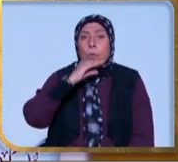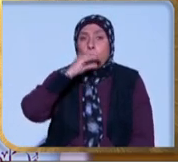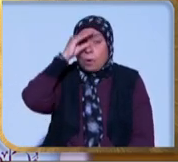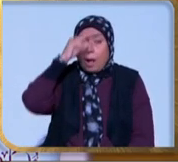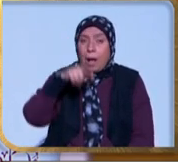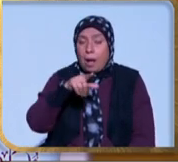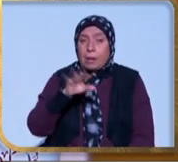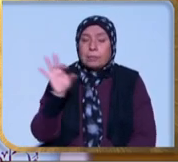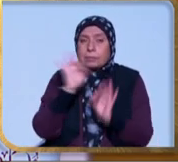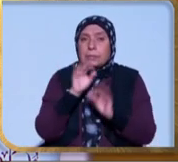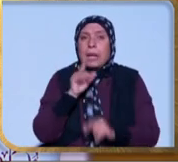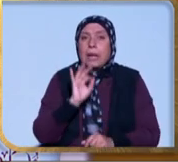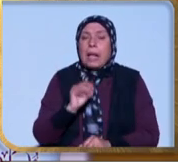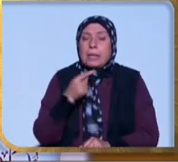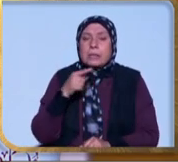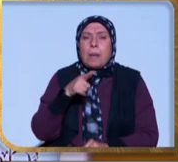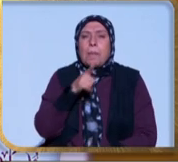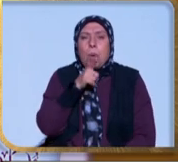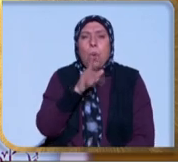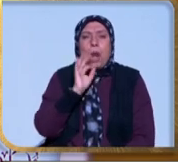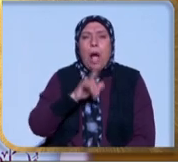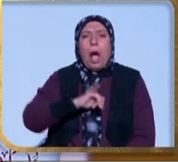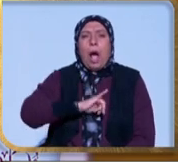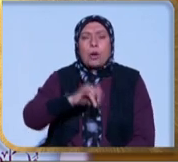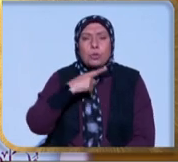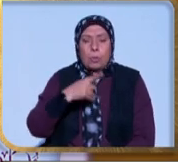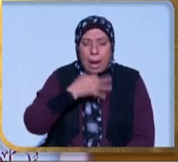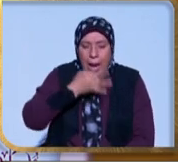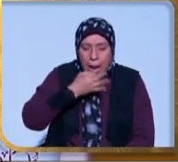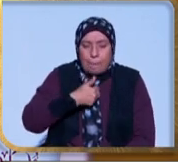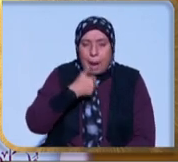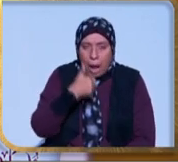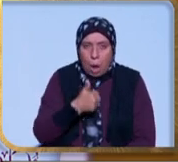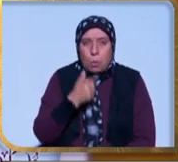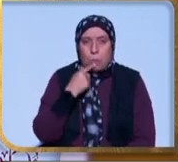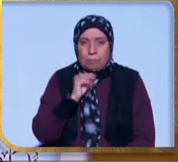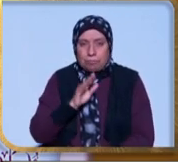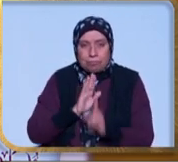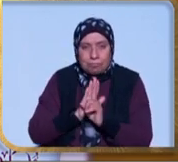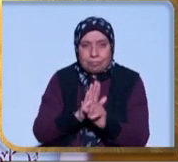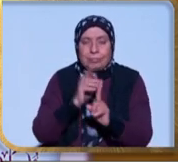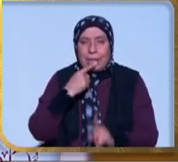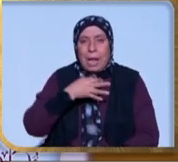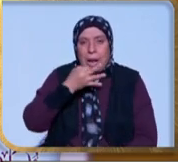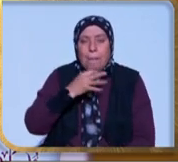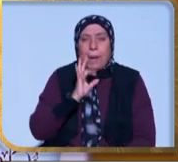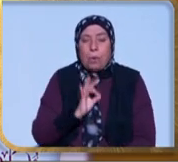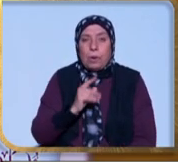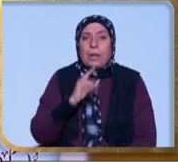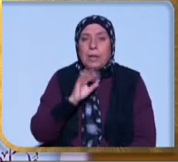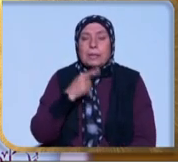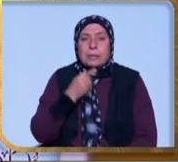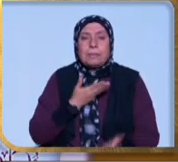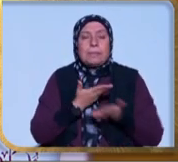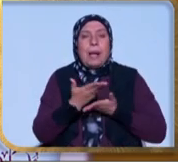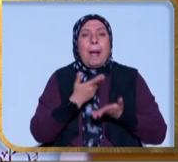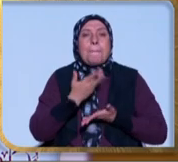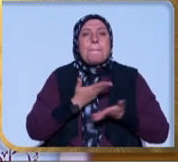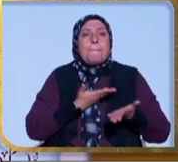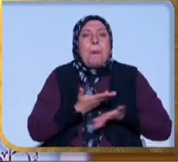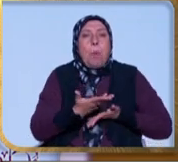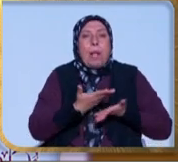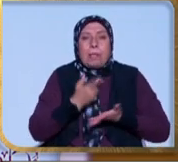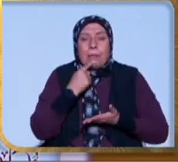الشريف بالإحسان والقسط إلى جميع الخلق، عشان تشيع بينا روح المودة